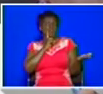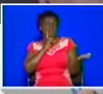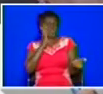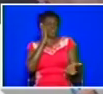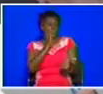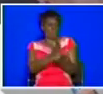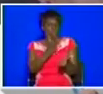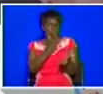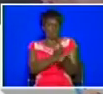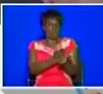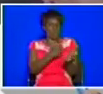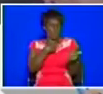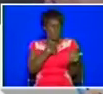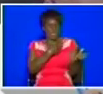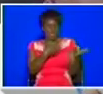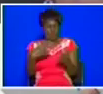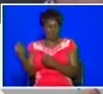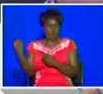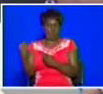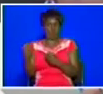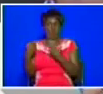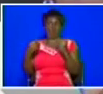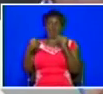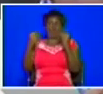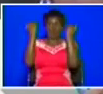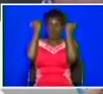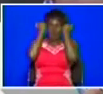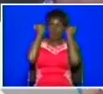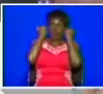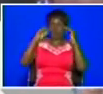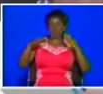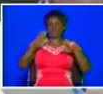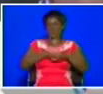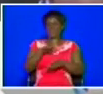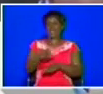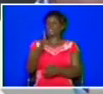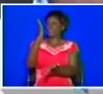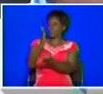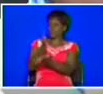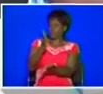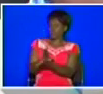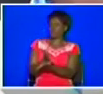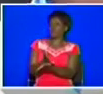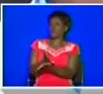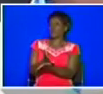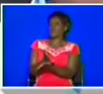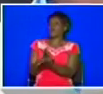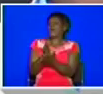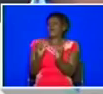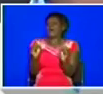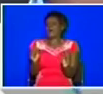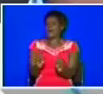indeed seek legal advice on how to proceed on this matter. Bila shaka,